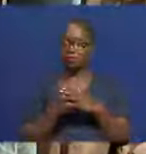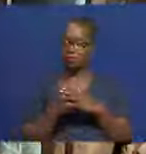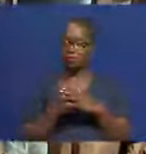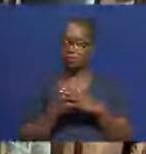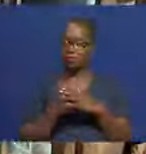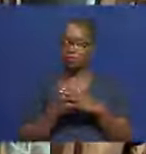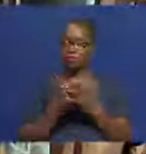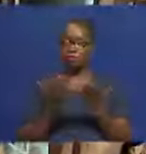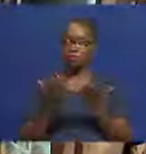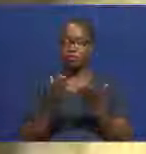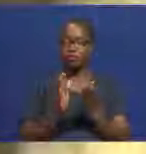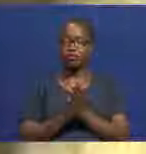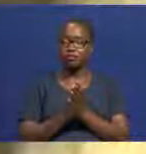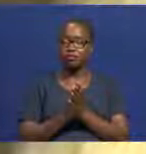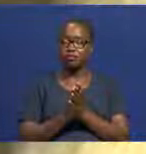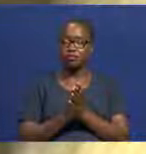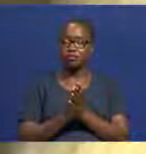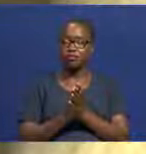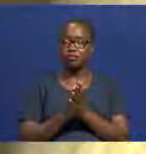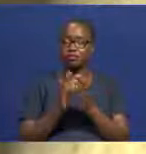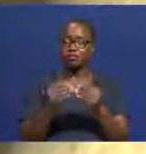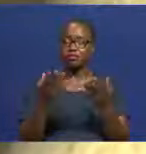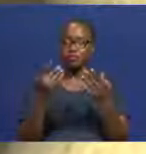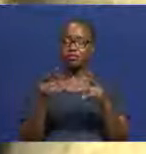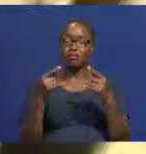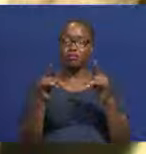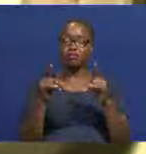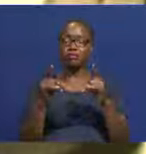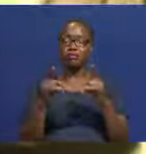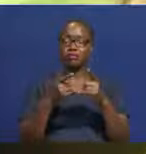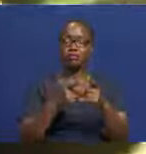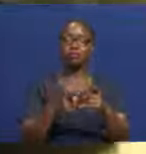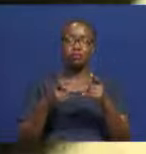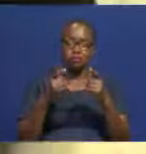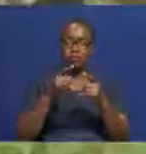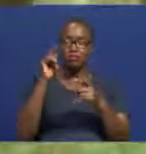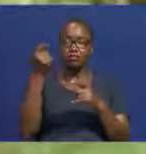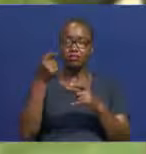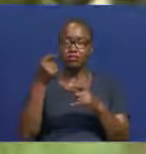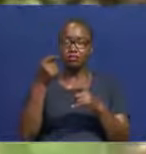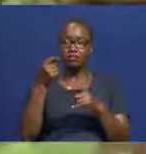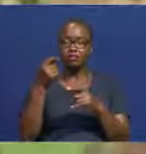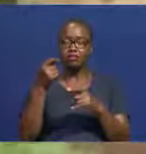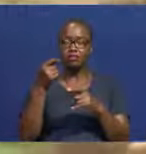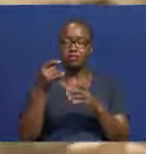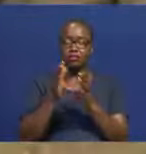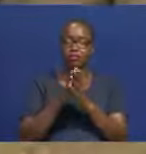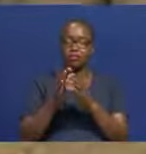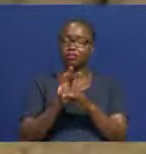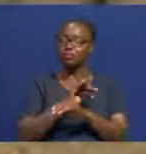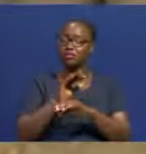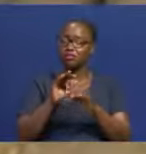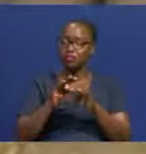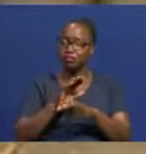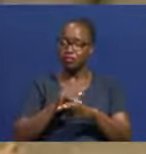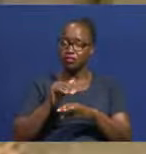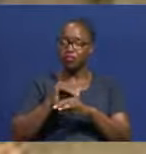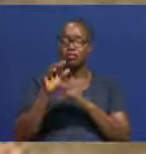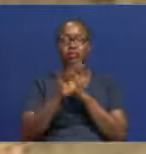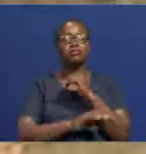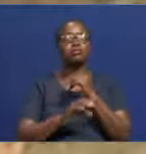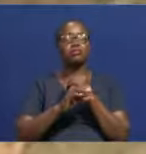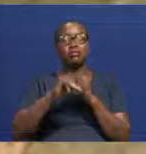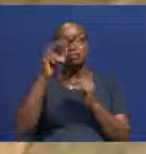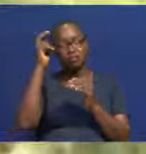wamepata elimu. Having offered himself to take a bullet for Kenya during combat, his clarion call is for the country